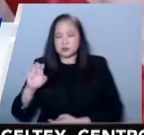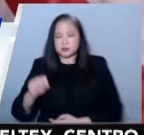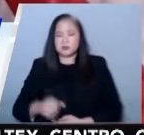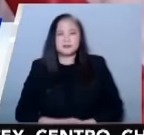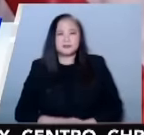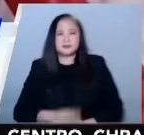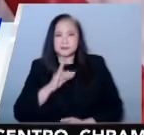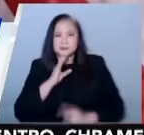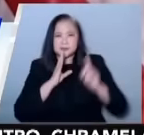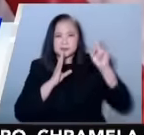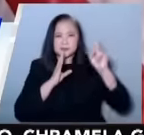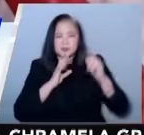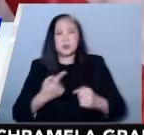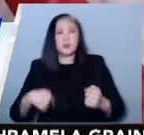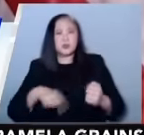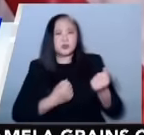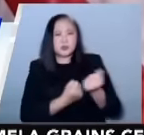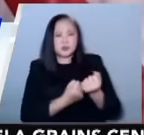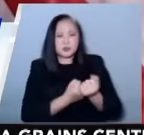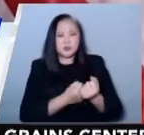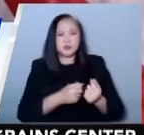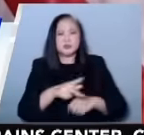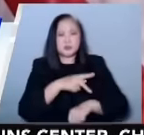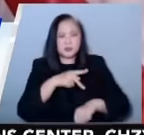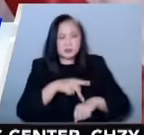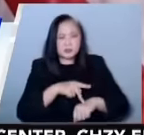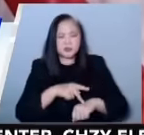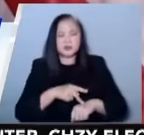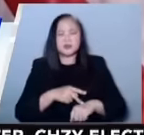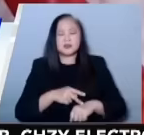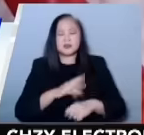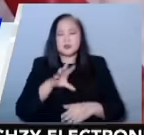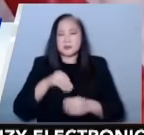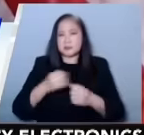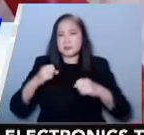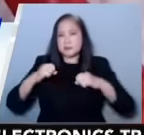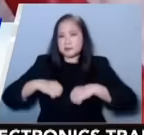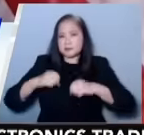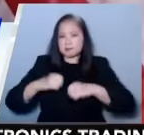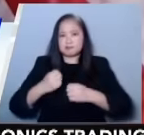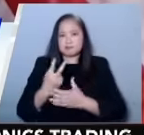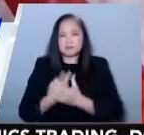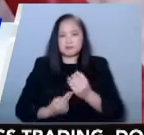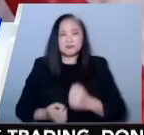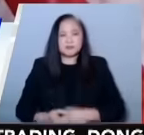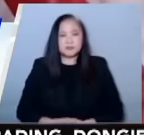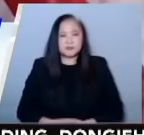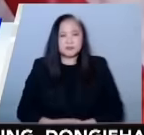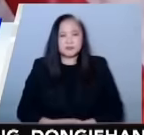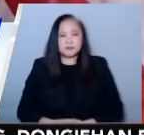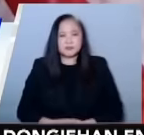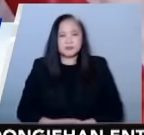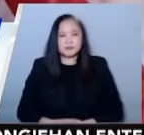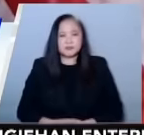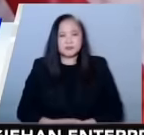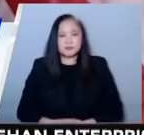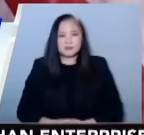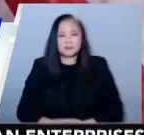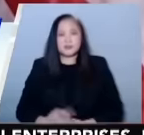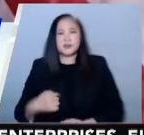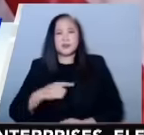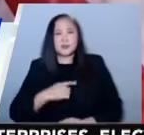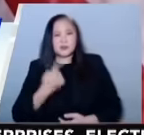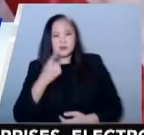ironclad defense commitments, including under the Mutual Defense Treaty. Article 4 extends to armed attacks on the Filipino Armed